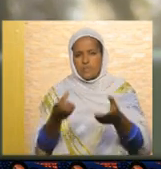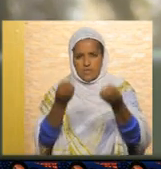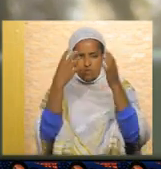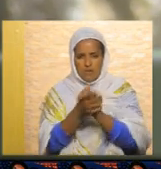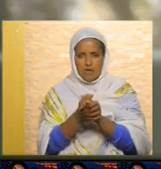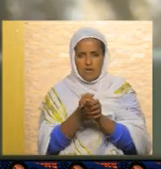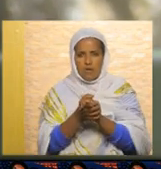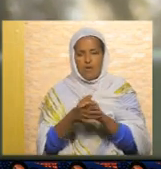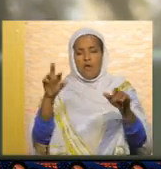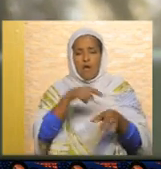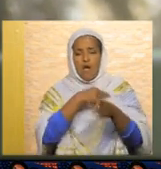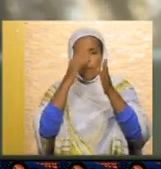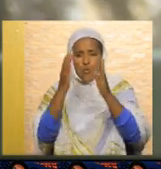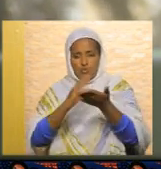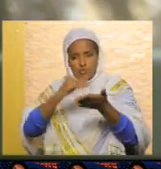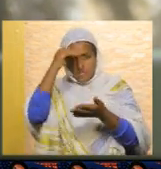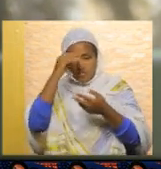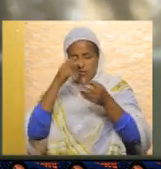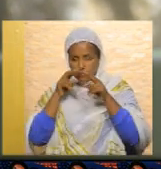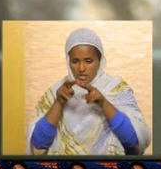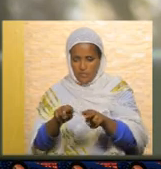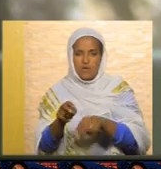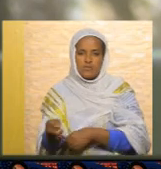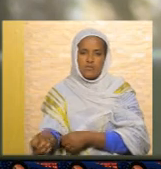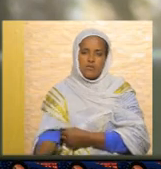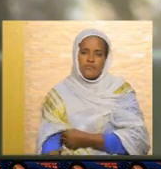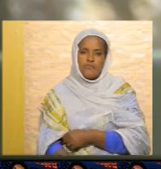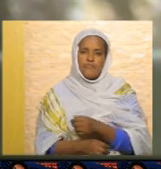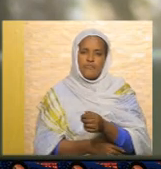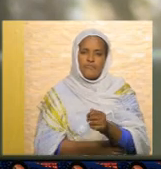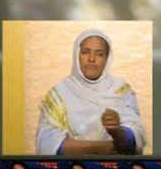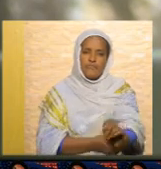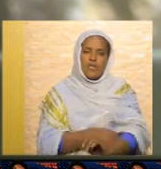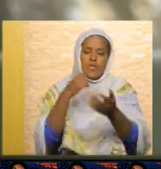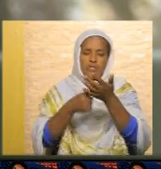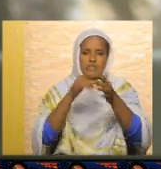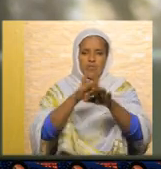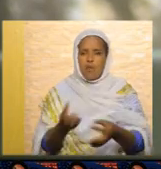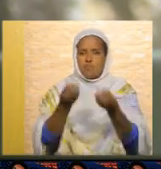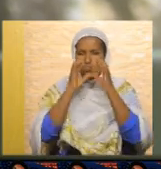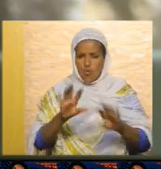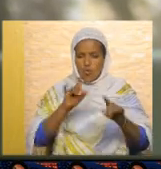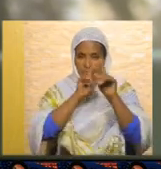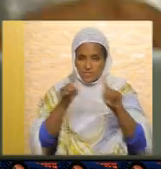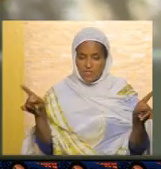እማሆይ ገላነሽ ከ50 ዓመት በላይ እንዳስተማሩና ብዙ ብዙ ሊቃውንት